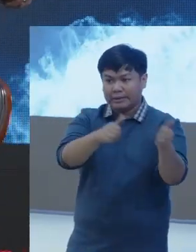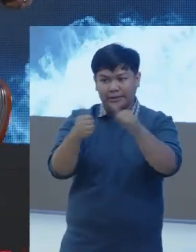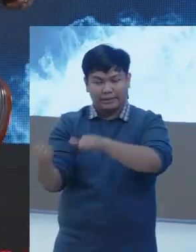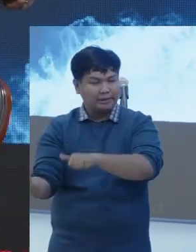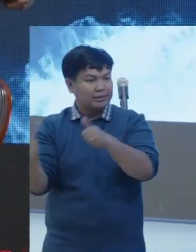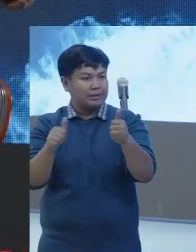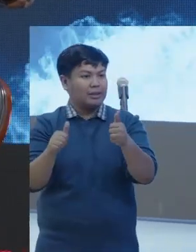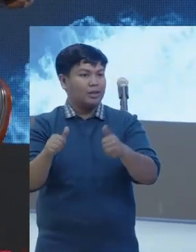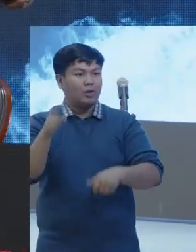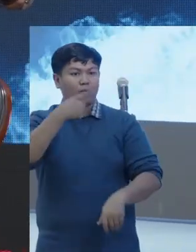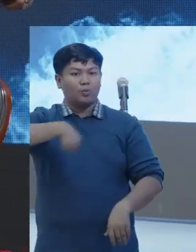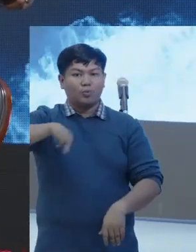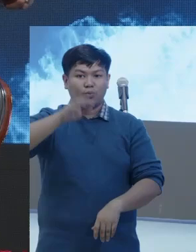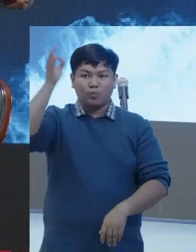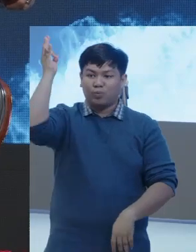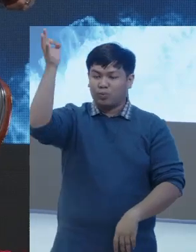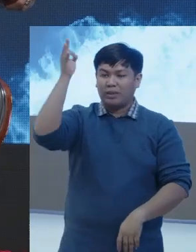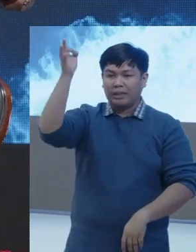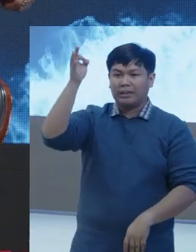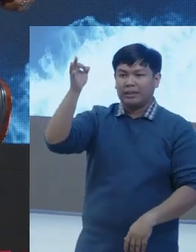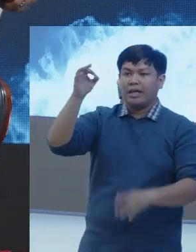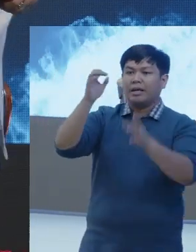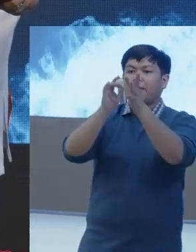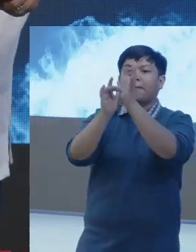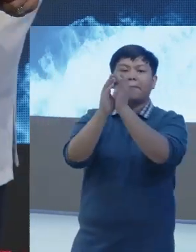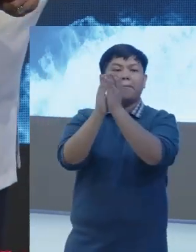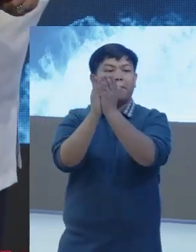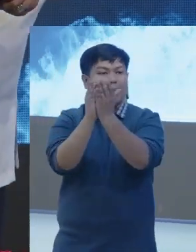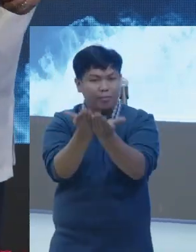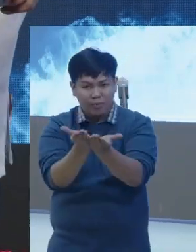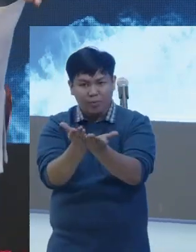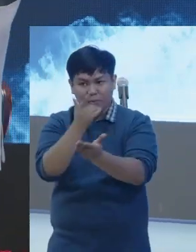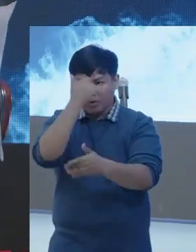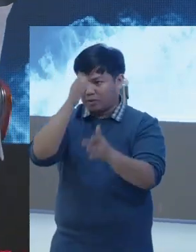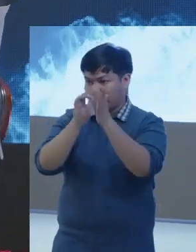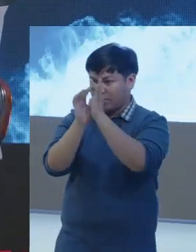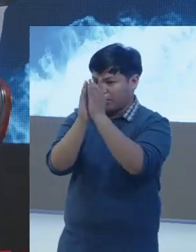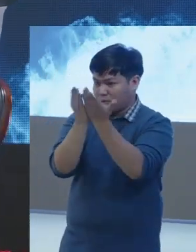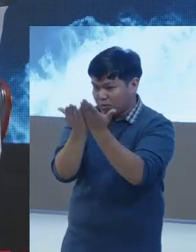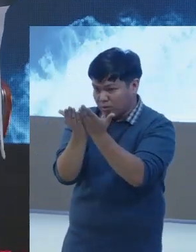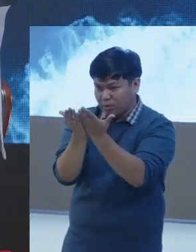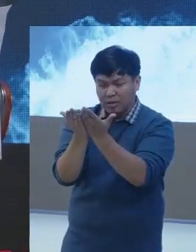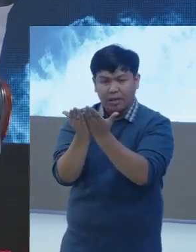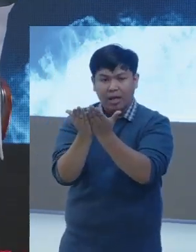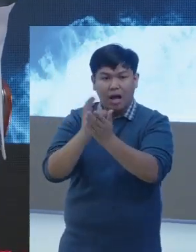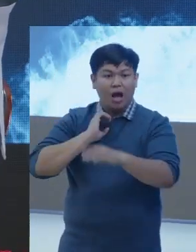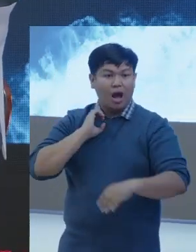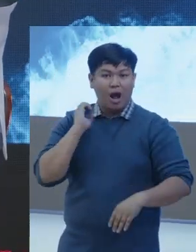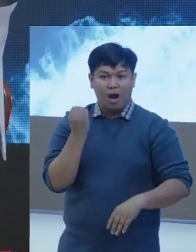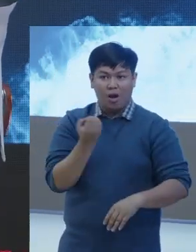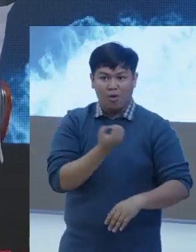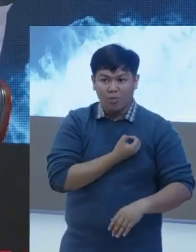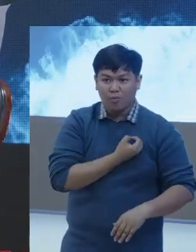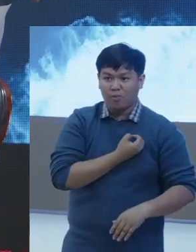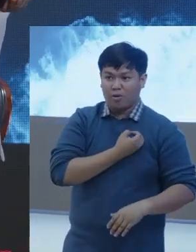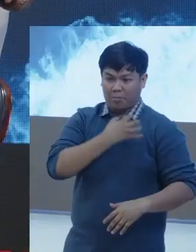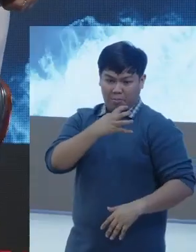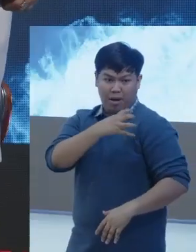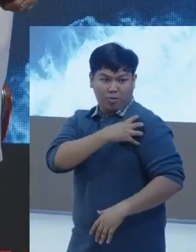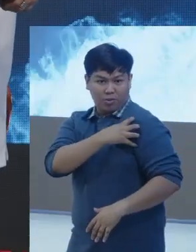sa pulpitong ito ang salita ng Diyos, sapagkat ang salita ng Diyos ang nagdadala